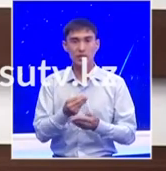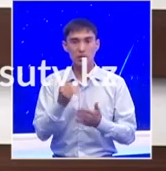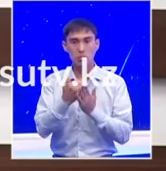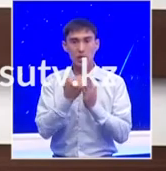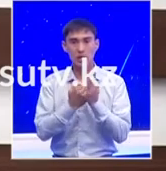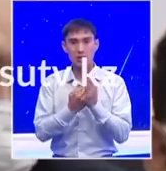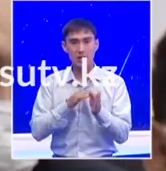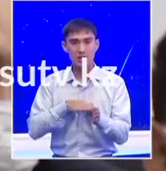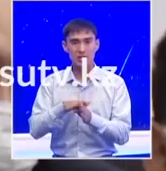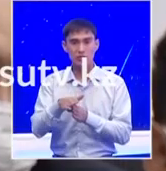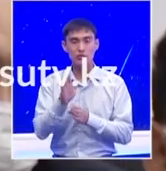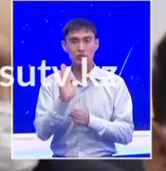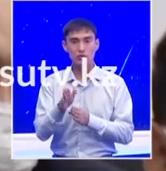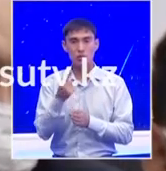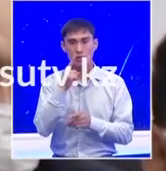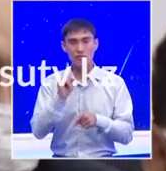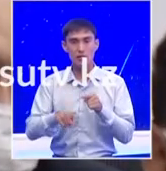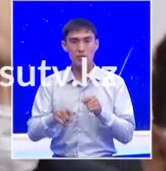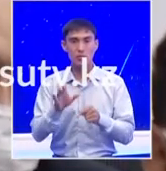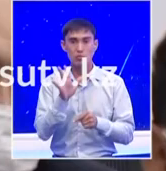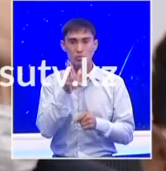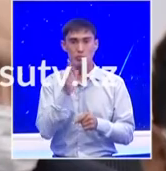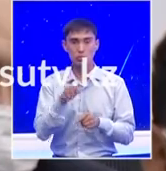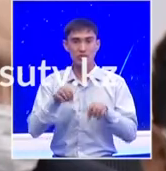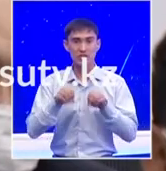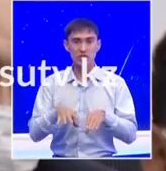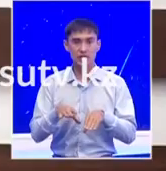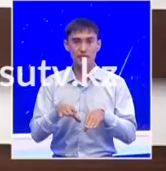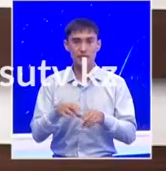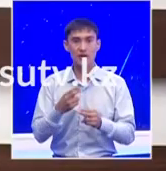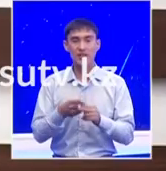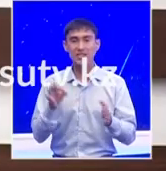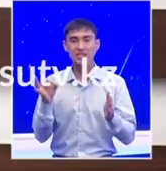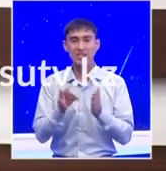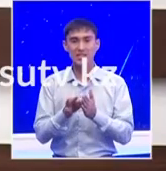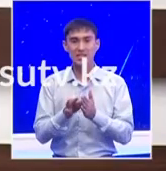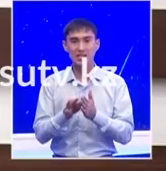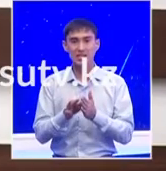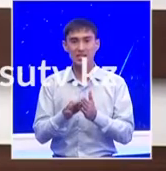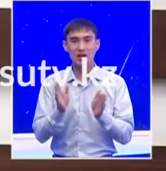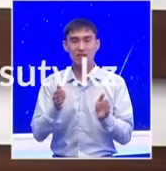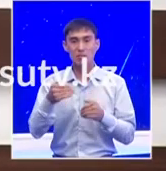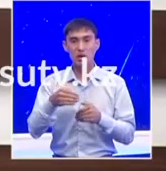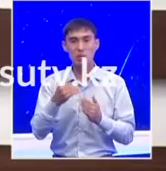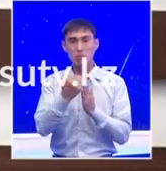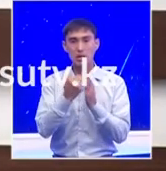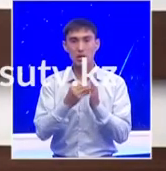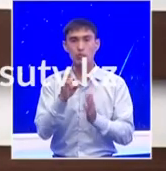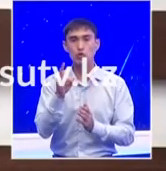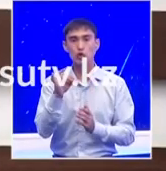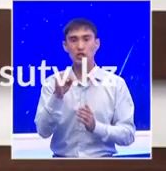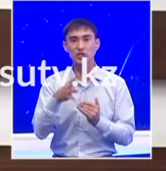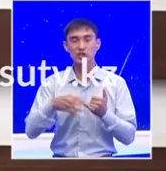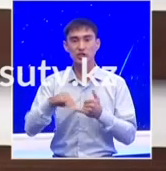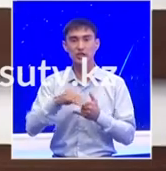программа реализовывается, в скором времени будет решена. В этих целях в рамках программ «Нурлы жер», «Нурлы